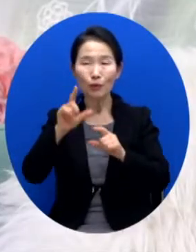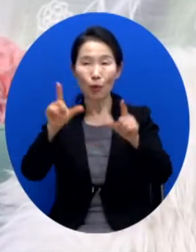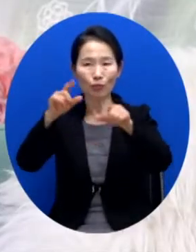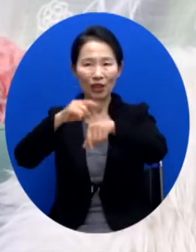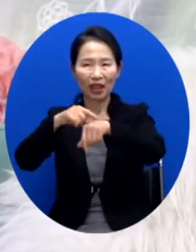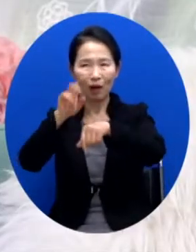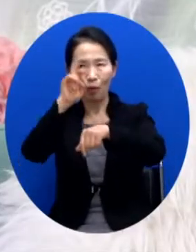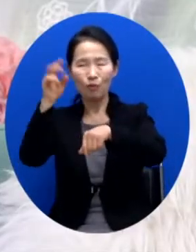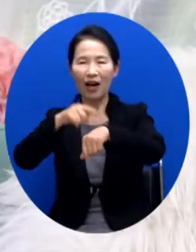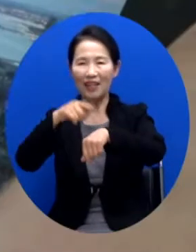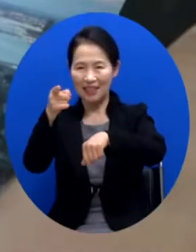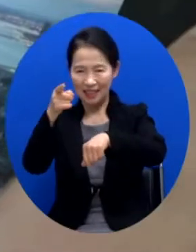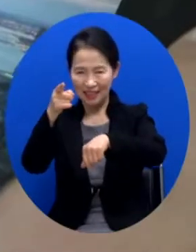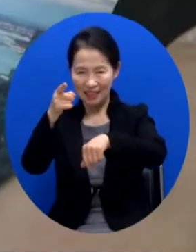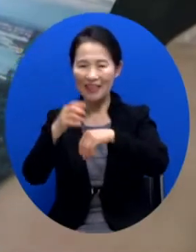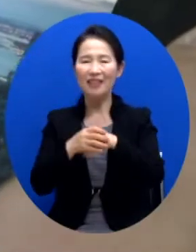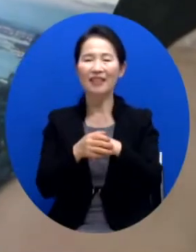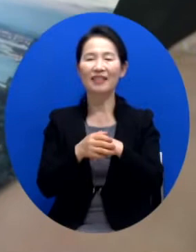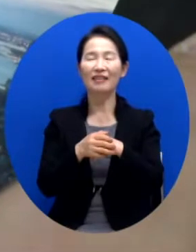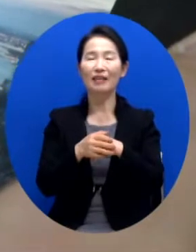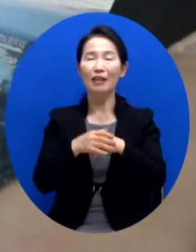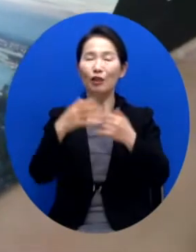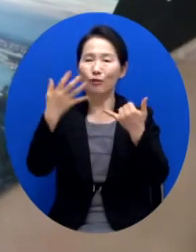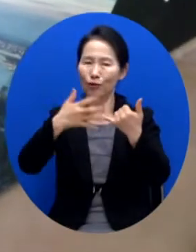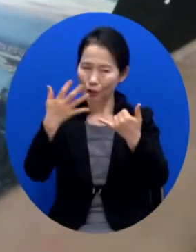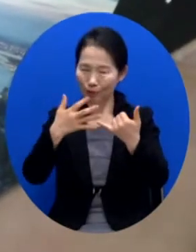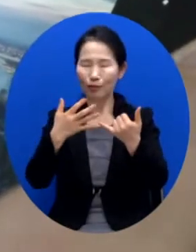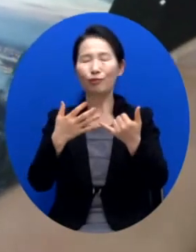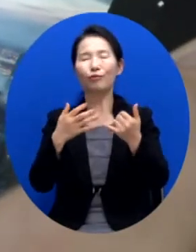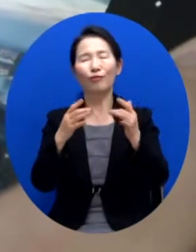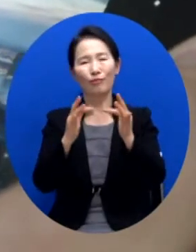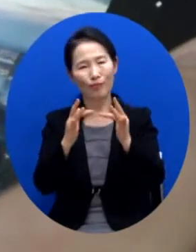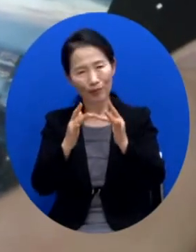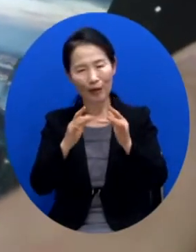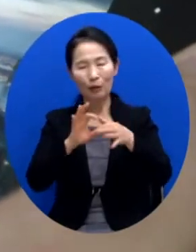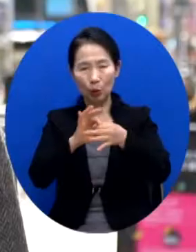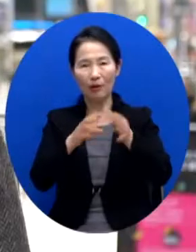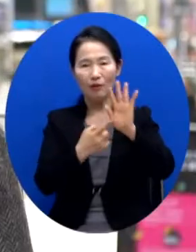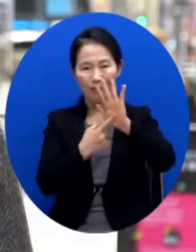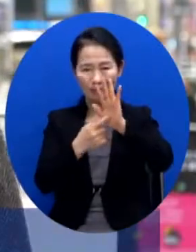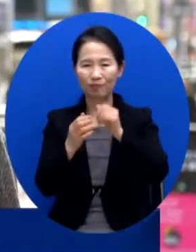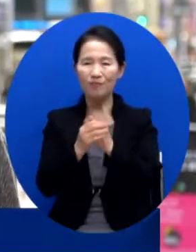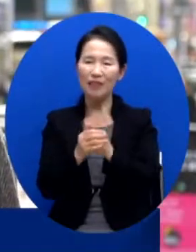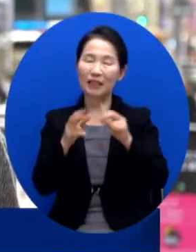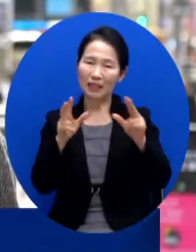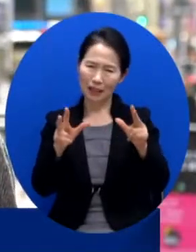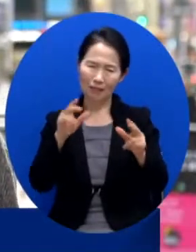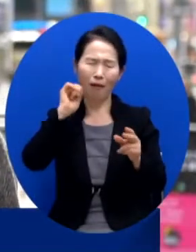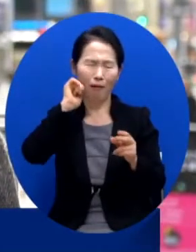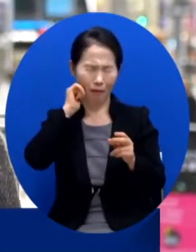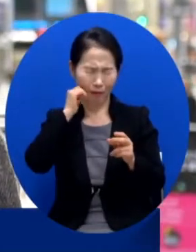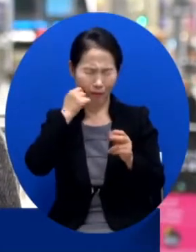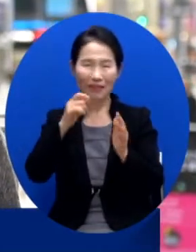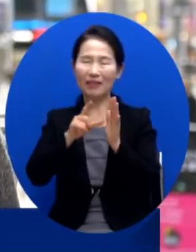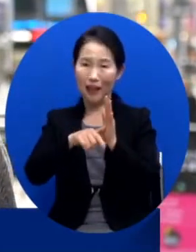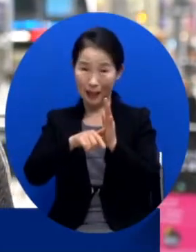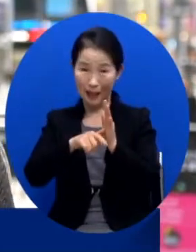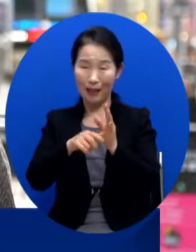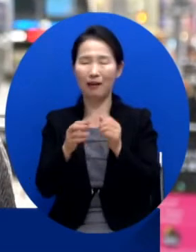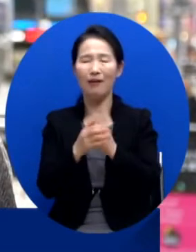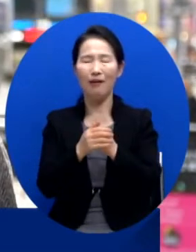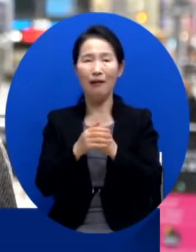cts 6 방송에 케이블 채널과 유튜브를 통해 방송되고 있습니다 지금 이 난세를 맞이해 가지고